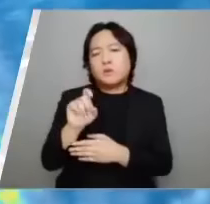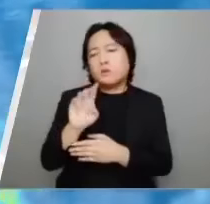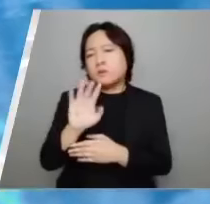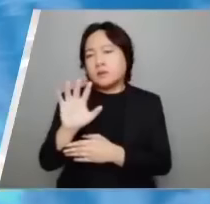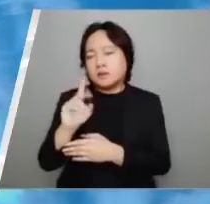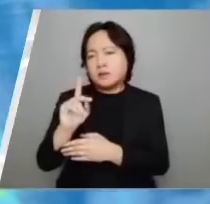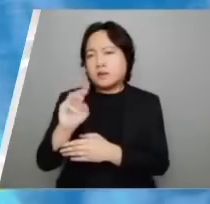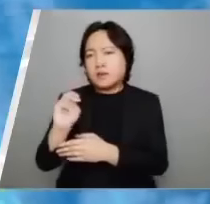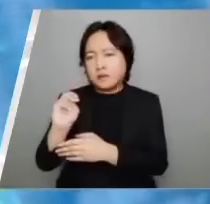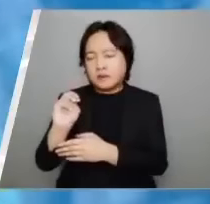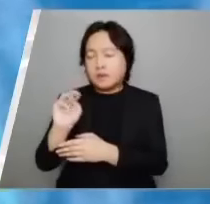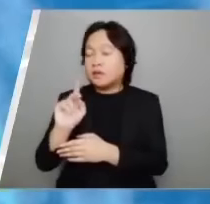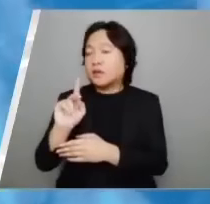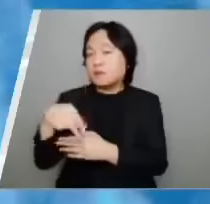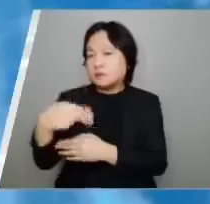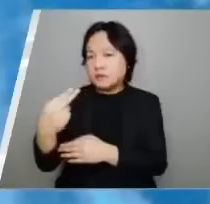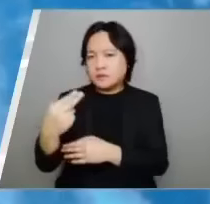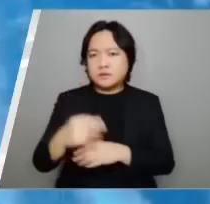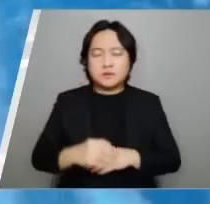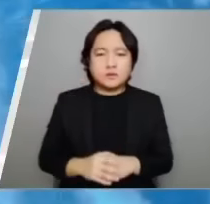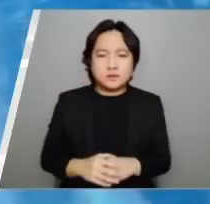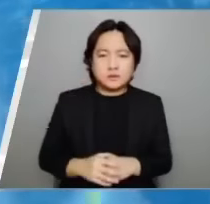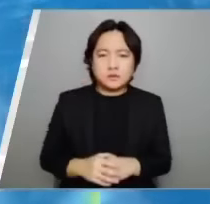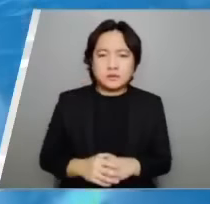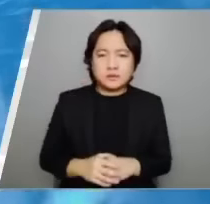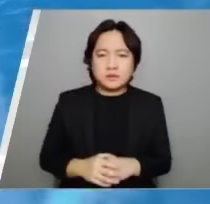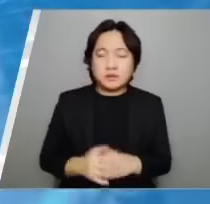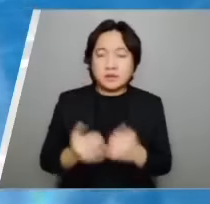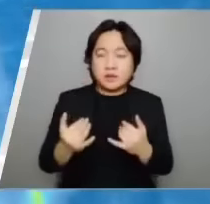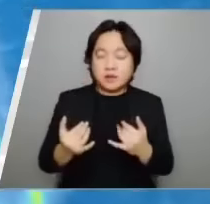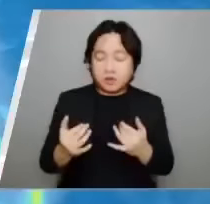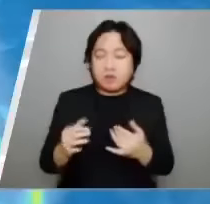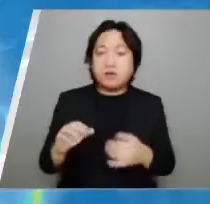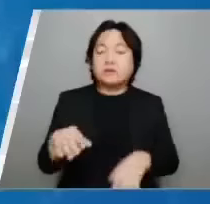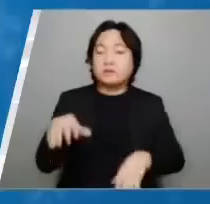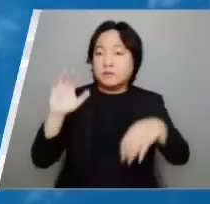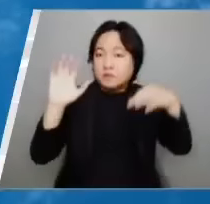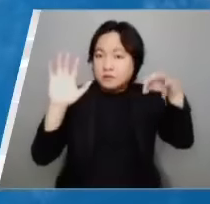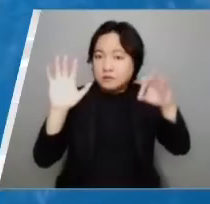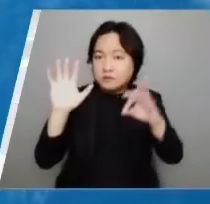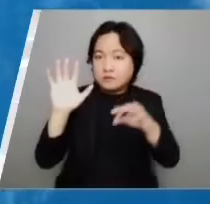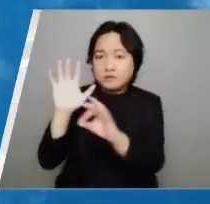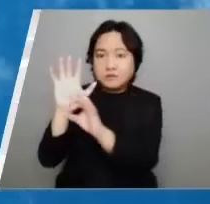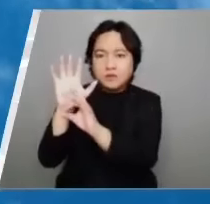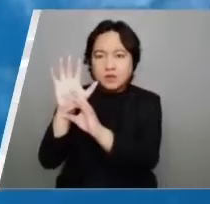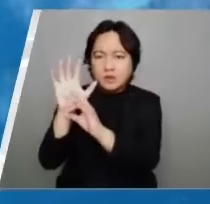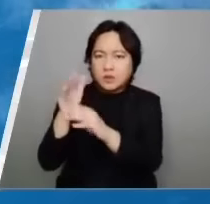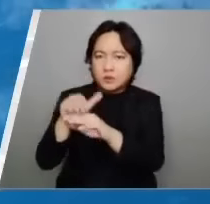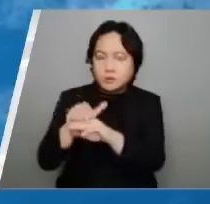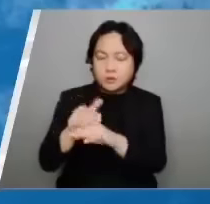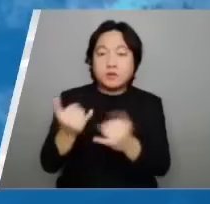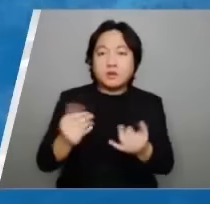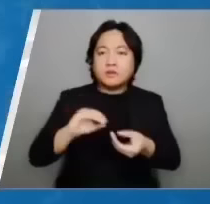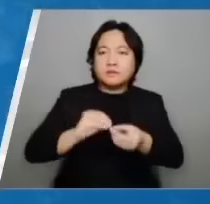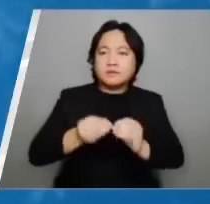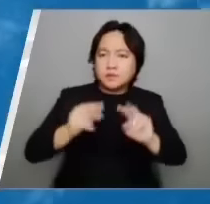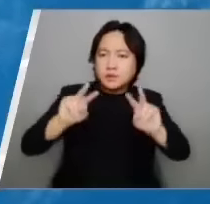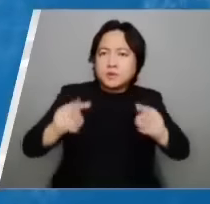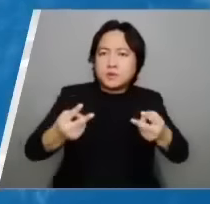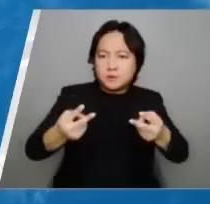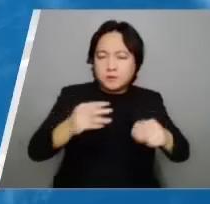per hour. Mabagal ang galaw nito pakanluran at sa ngayon ay nakataas pa rin ang signal number 2 sa Metro Manila,